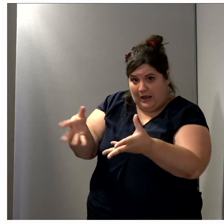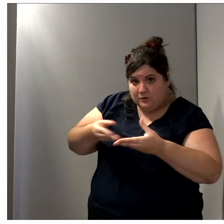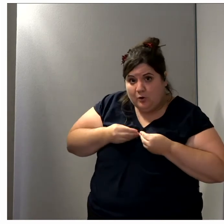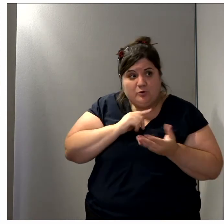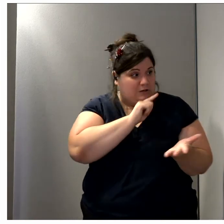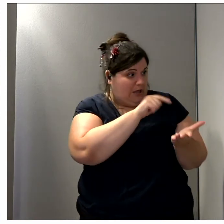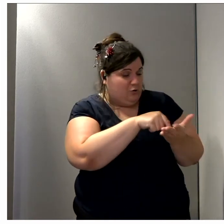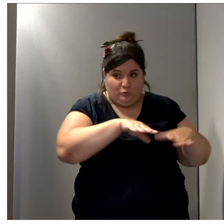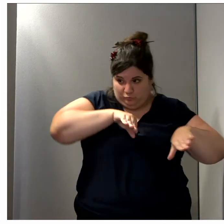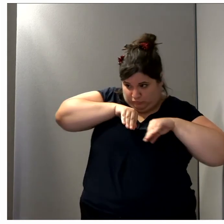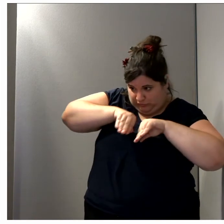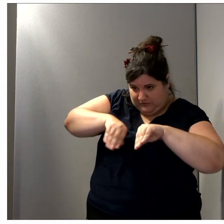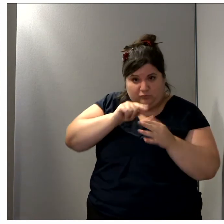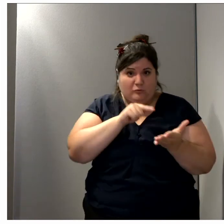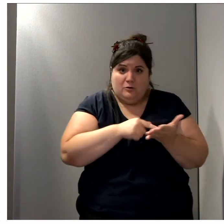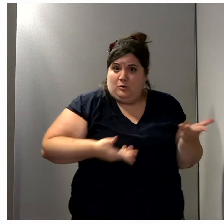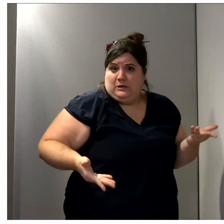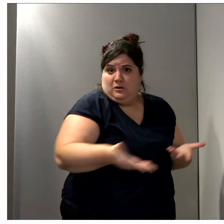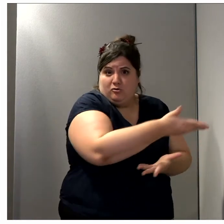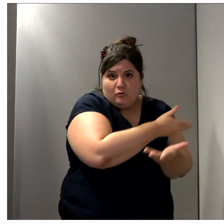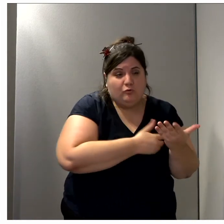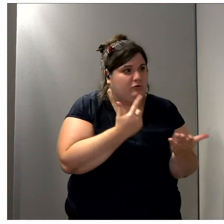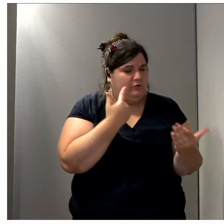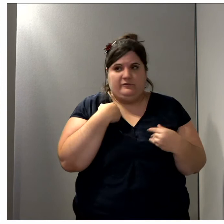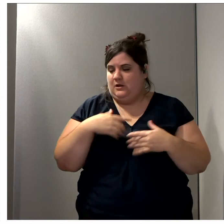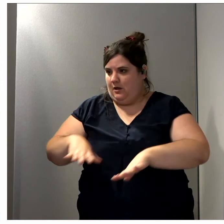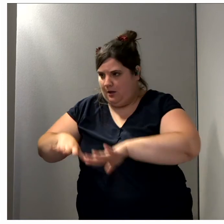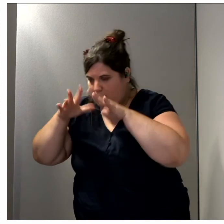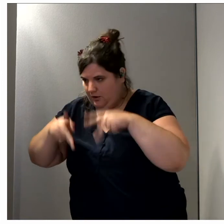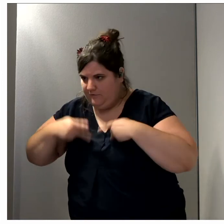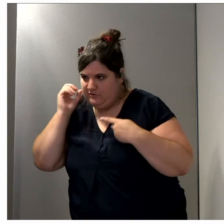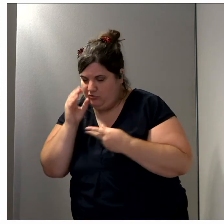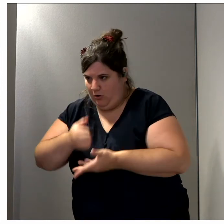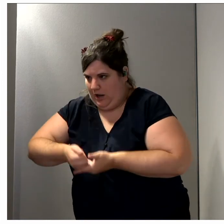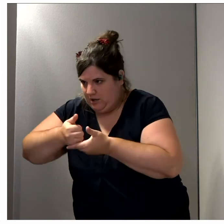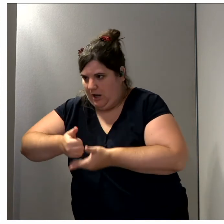de formation, un lieu de parole, un lieu de répit. Et donc,